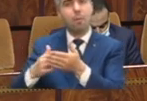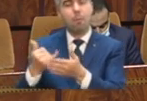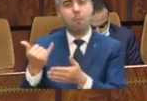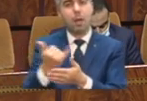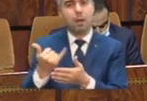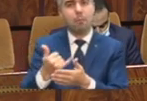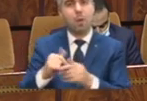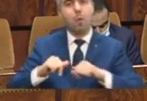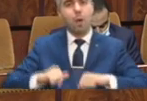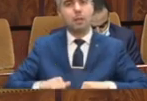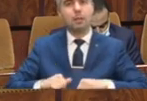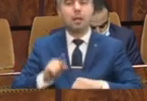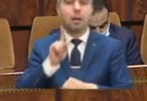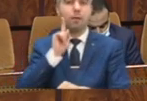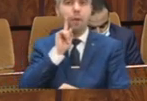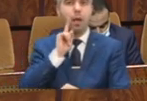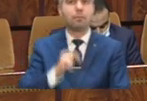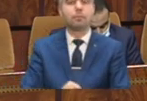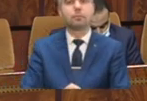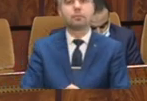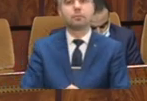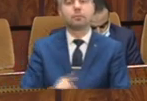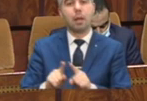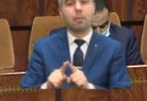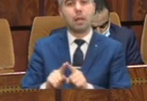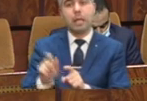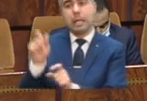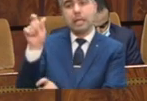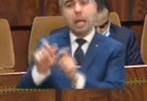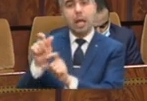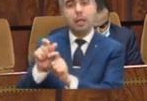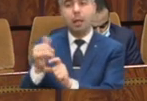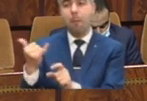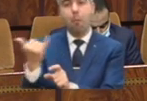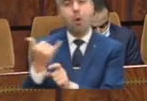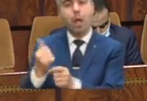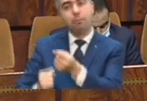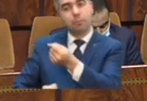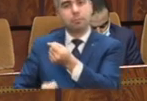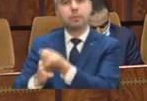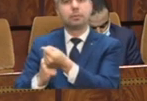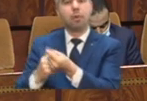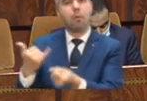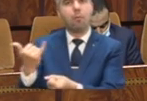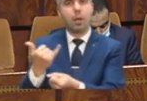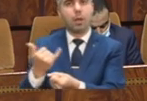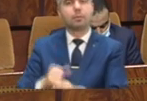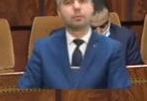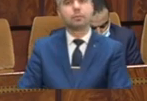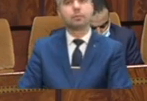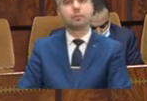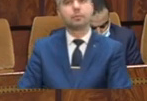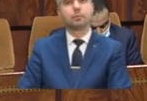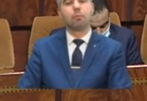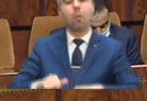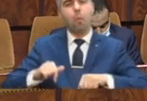السيدة الوزيرة أنا فرحت قبيلة لما قالت بأن الإنسان هو الأساسي في التنمية، ولما بقى السيد الوزير